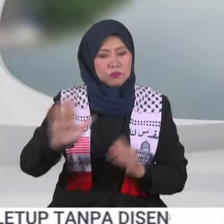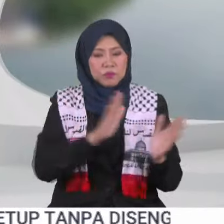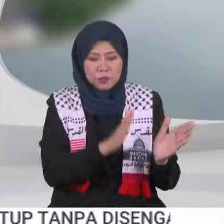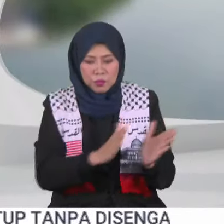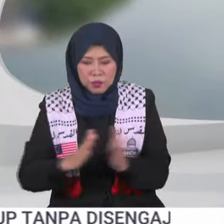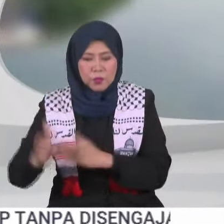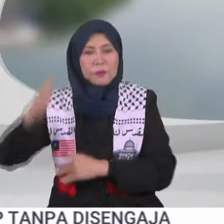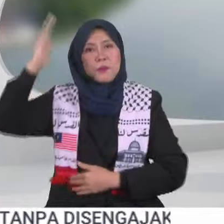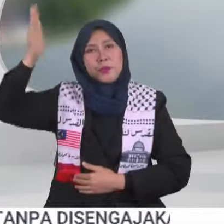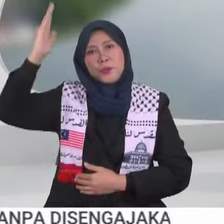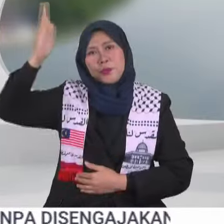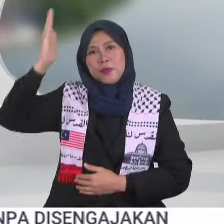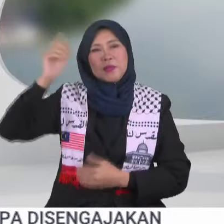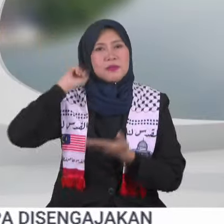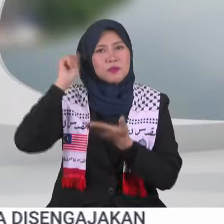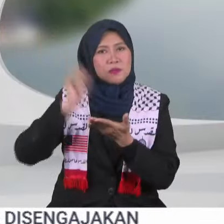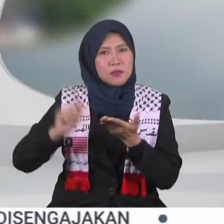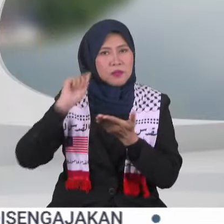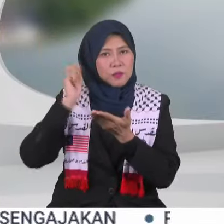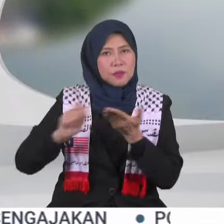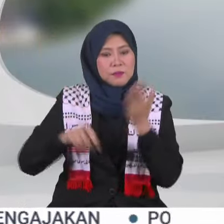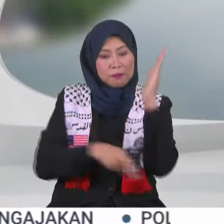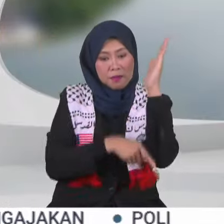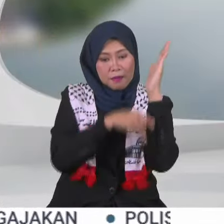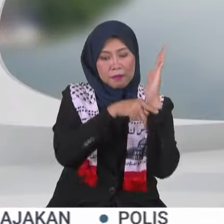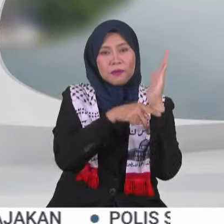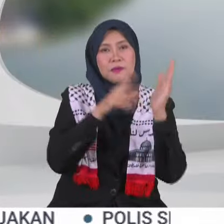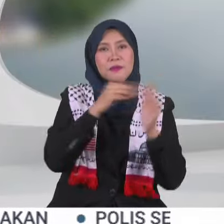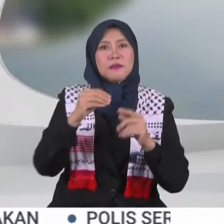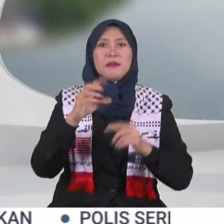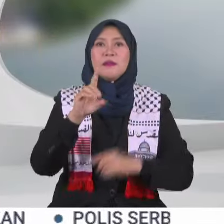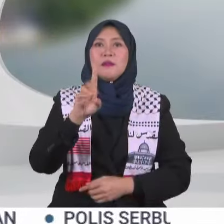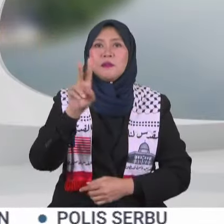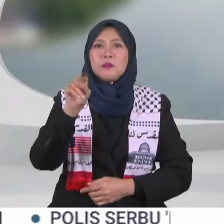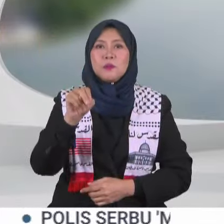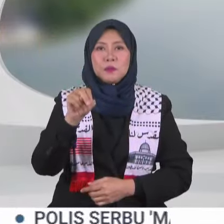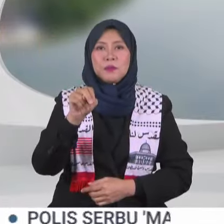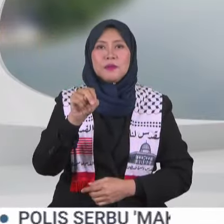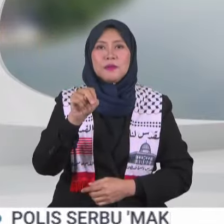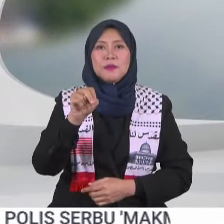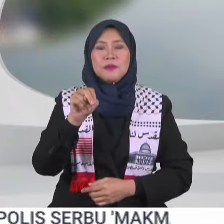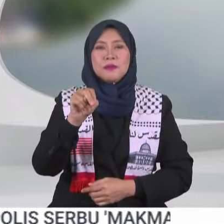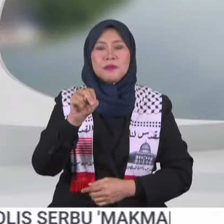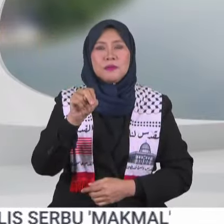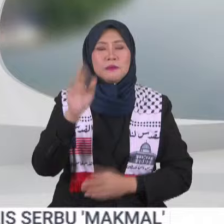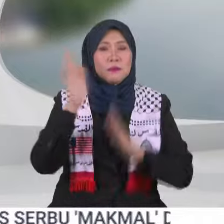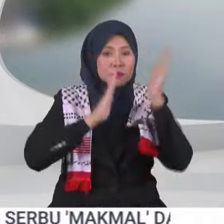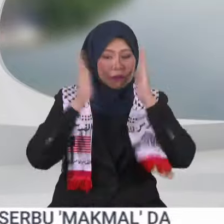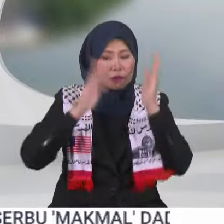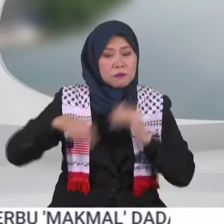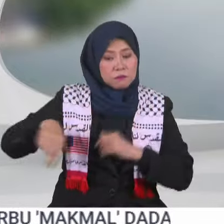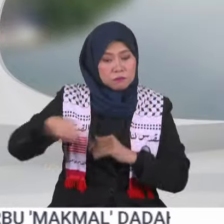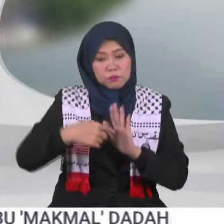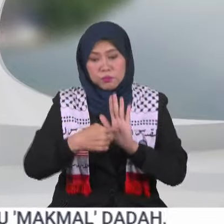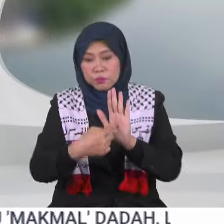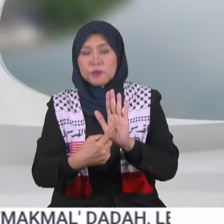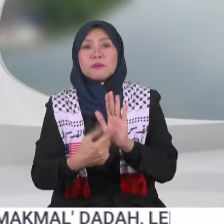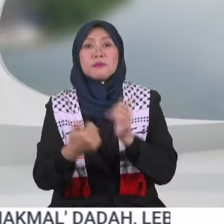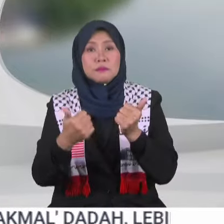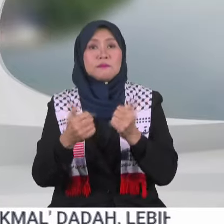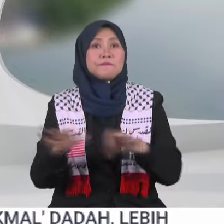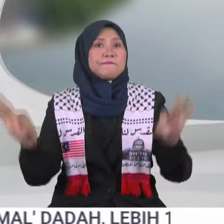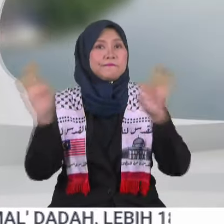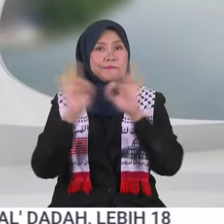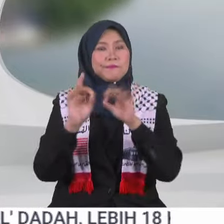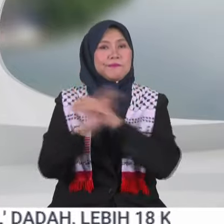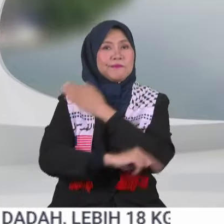penganjuran persidangan setiausaha-setiausaha Parlimen dan Dewan Undangan Negeri DUN se-Malaysia mencerminkan kepentingan negeri